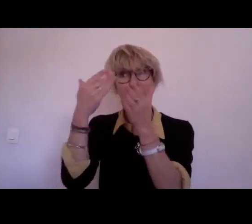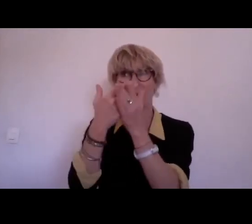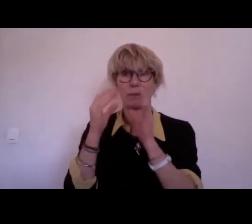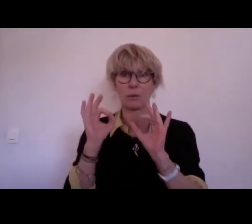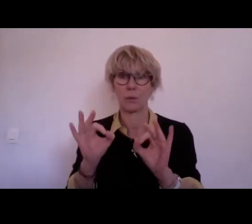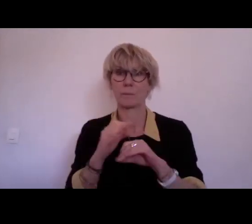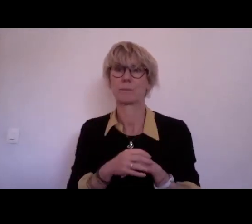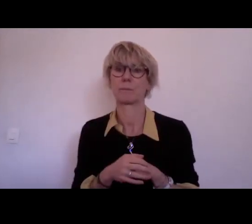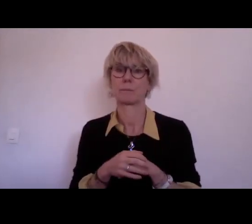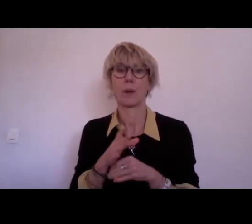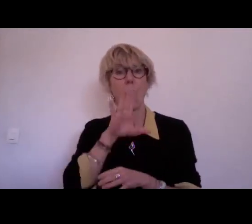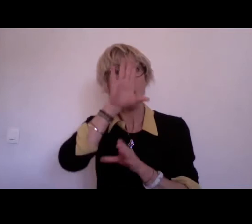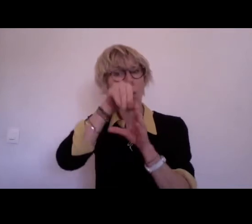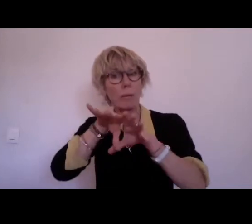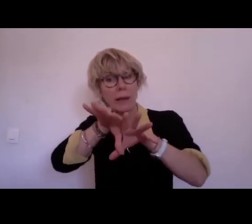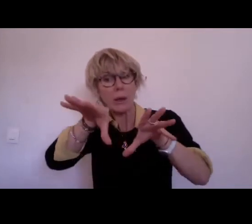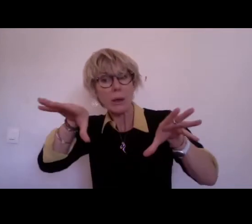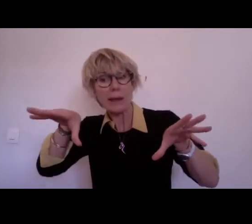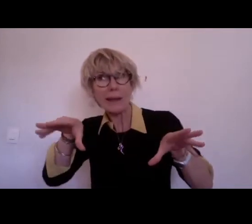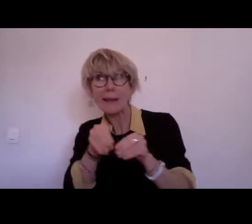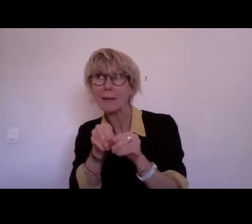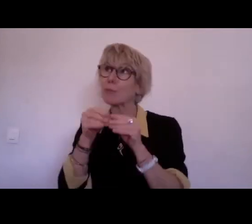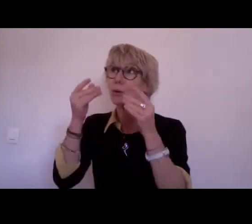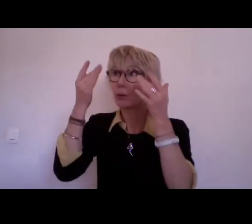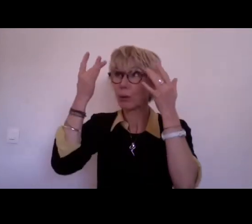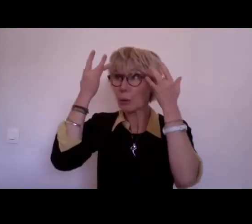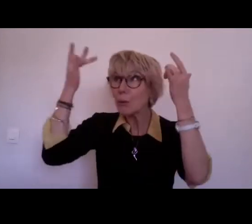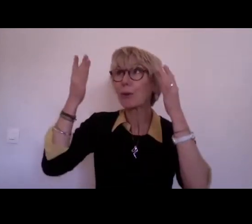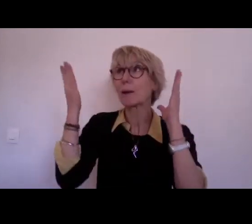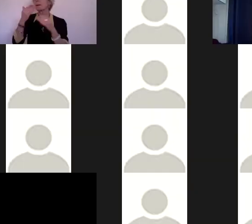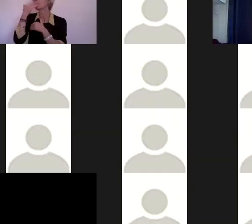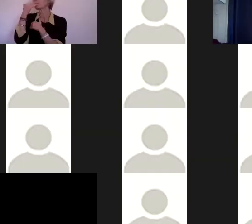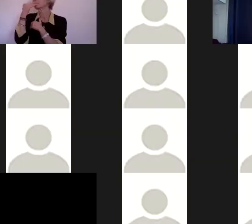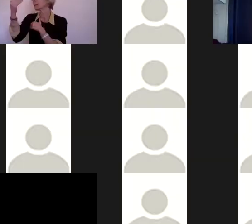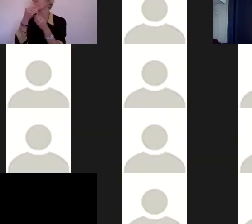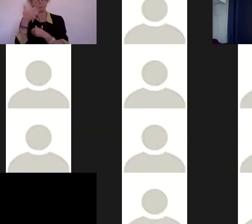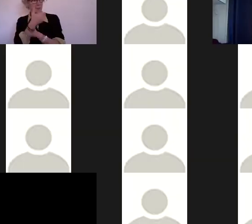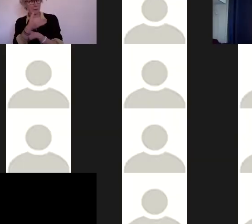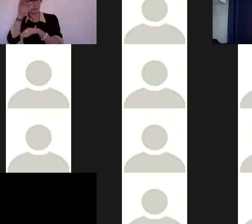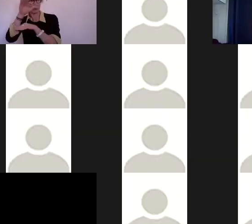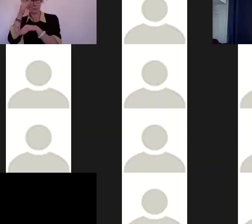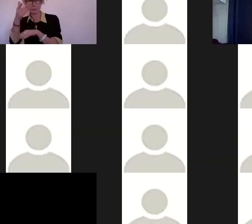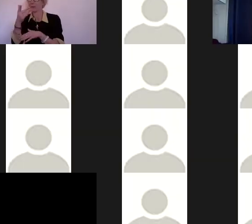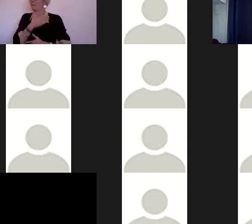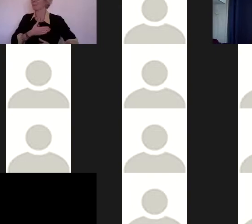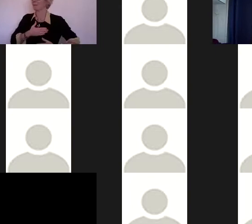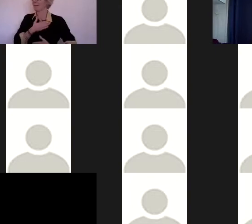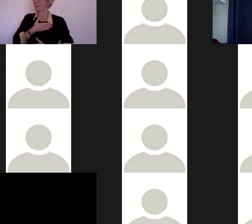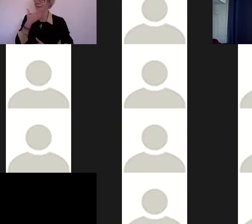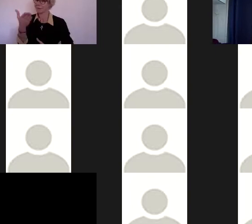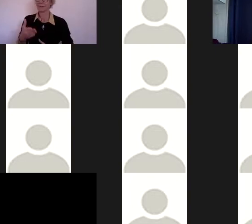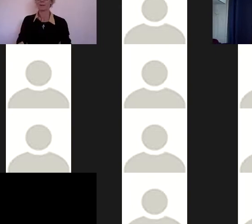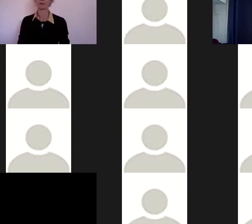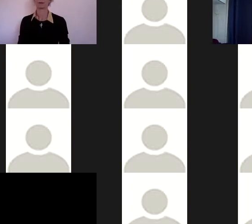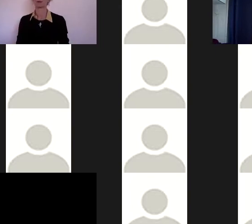sûr l'équipe Culture et Hôpital. D'accord. Merci beaucoup pour ce témoignage. Je vous en prie. Merci infiniment. Et on